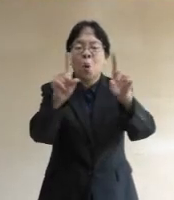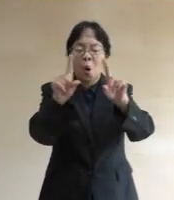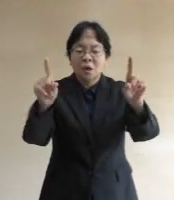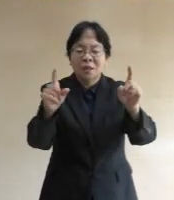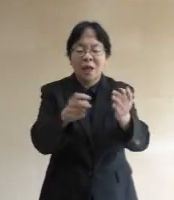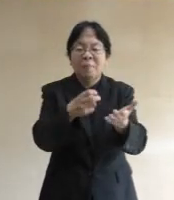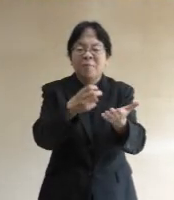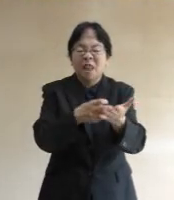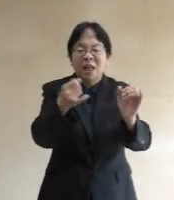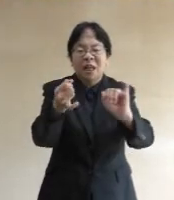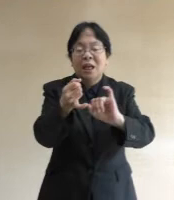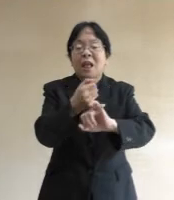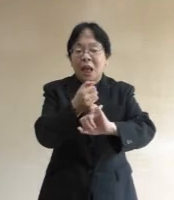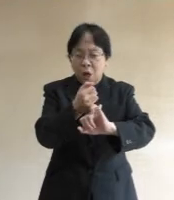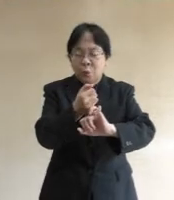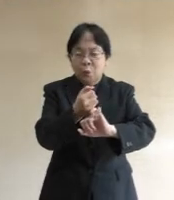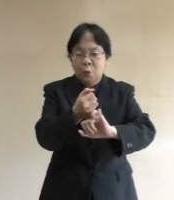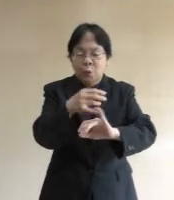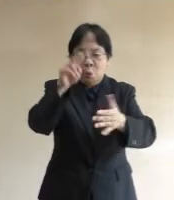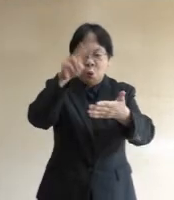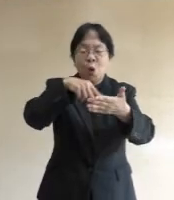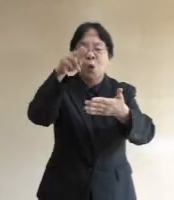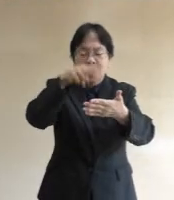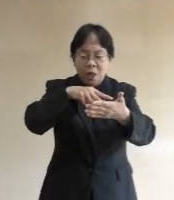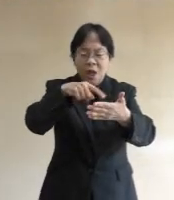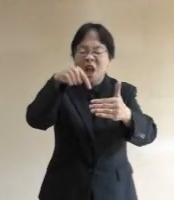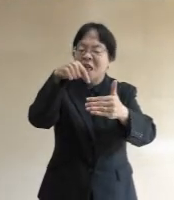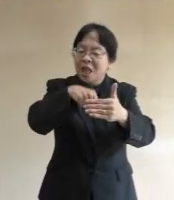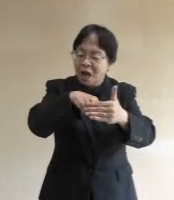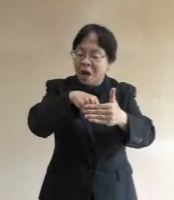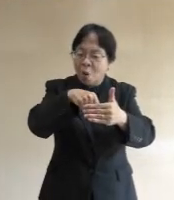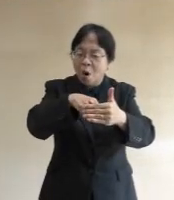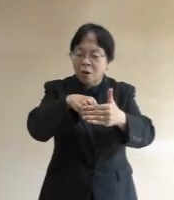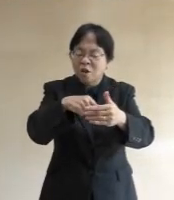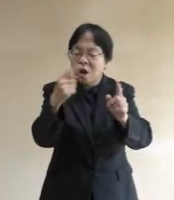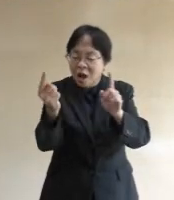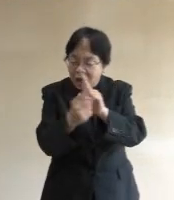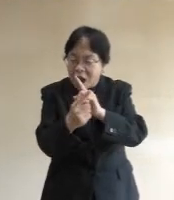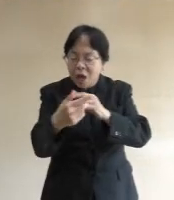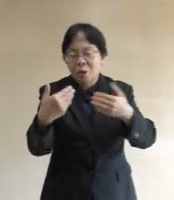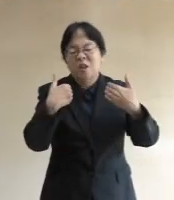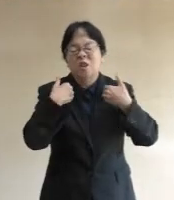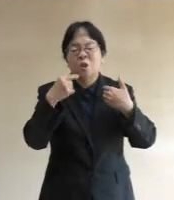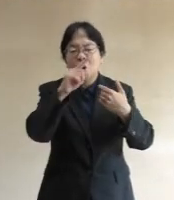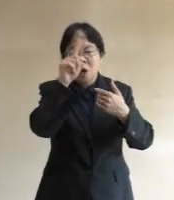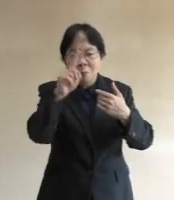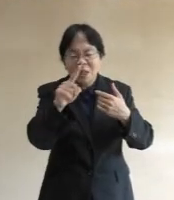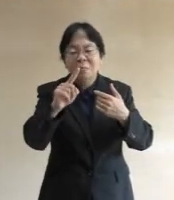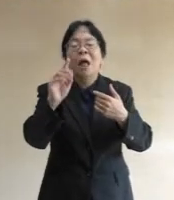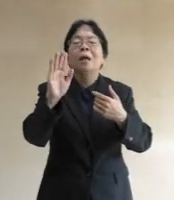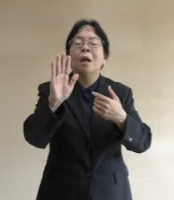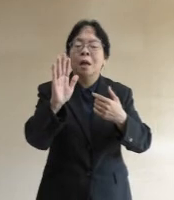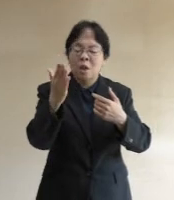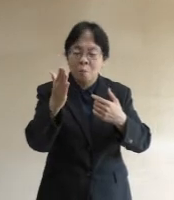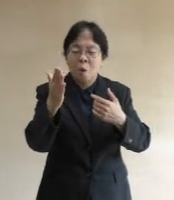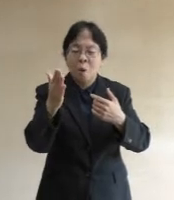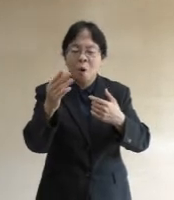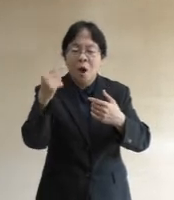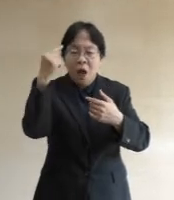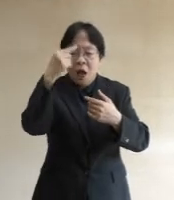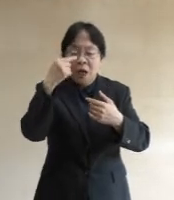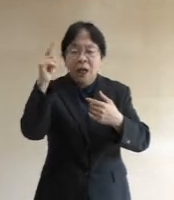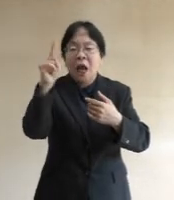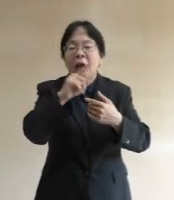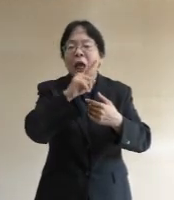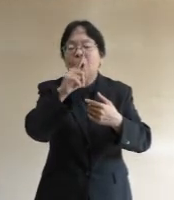然その規約をちゃんと見て、まあ、その中身を少し変えていかないかんだけど、外国人の場合